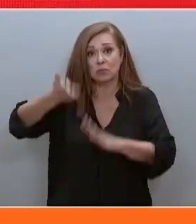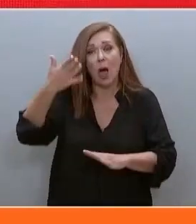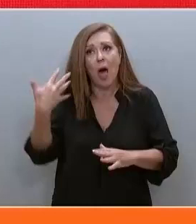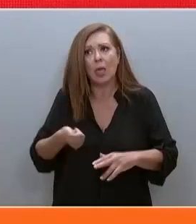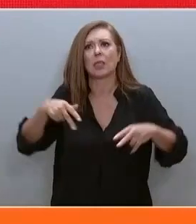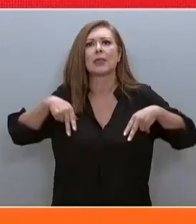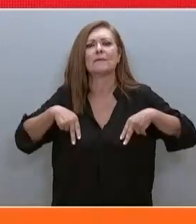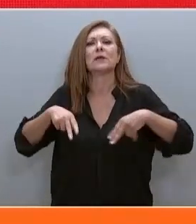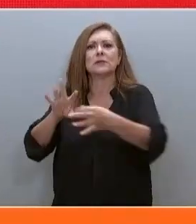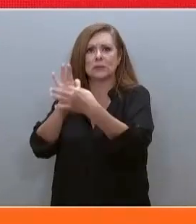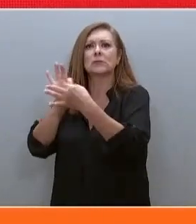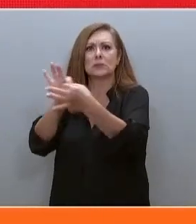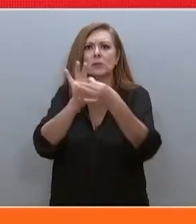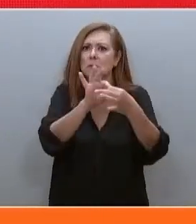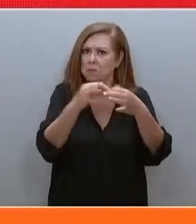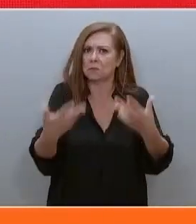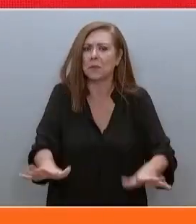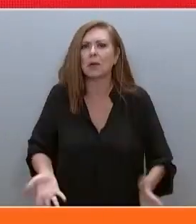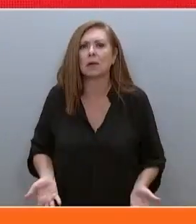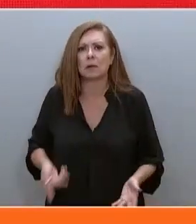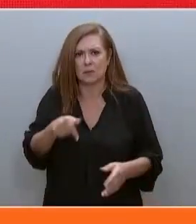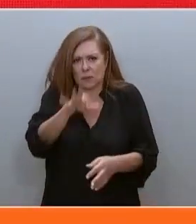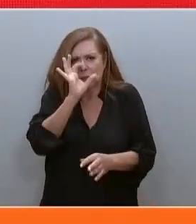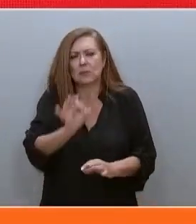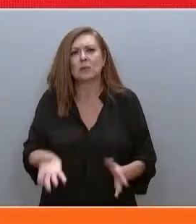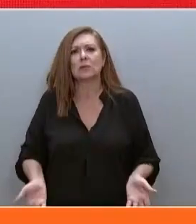συνεργασίας. Αυτή είναι η πραγματικότητα.